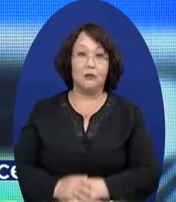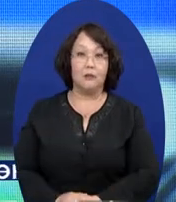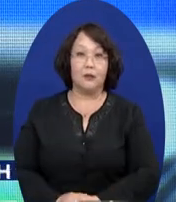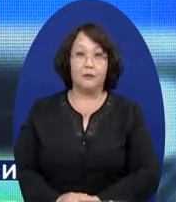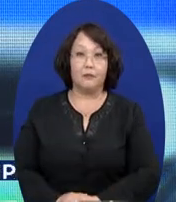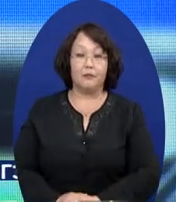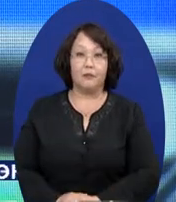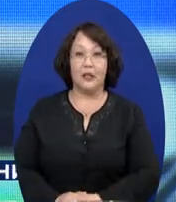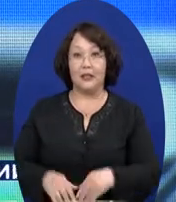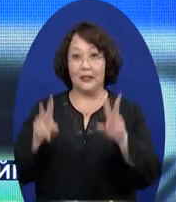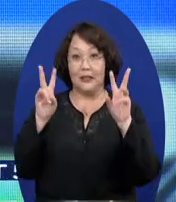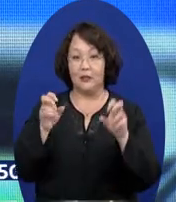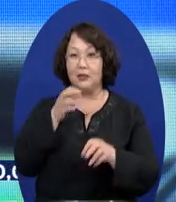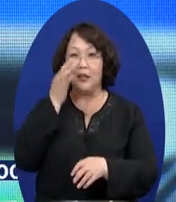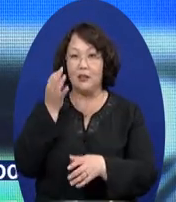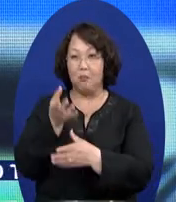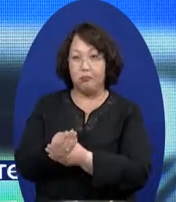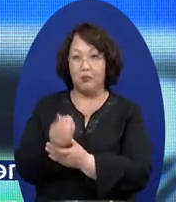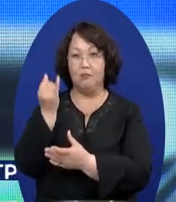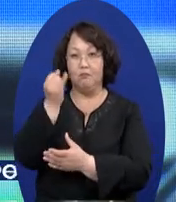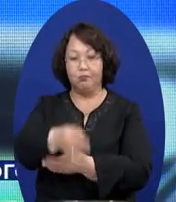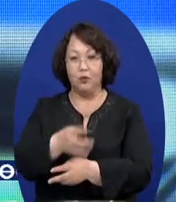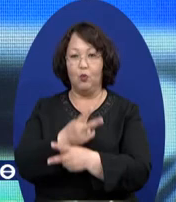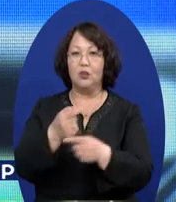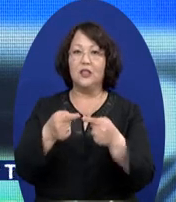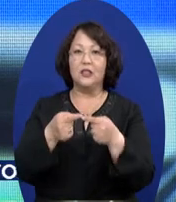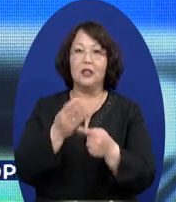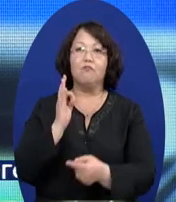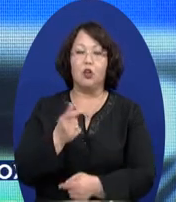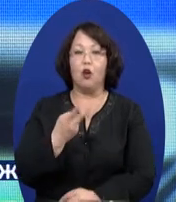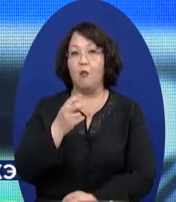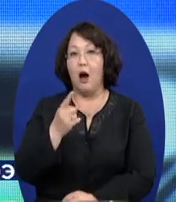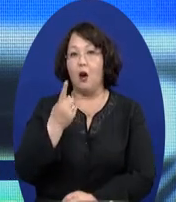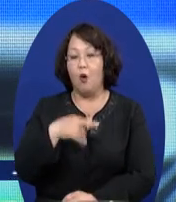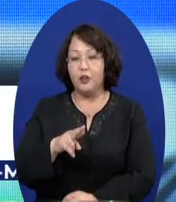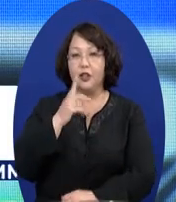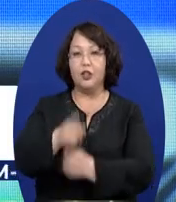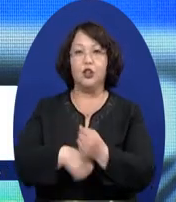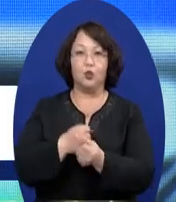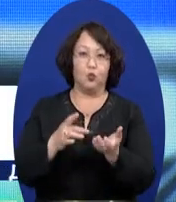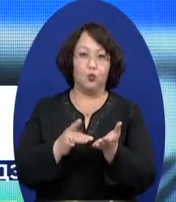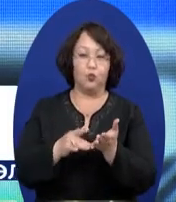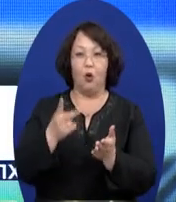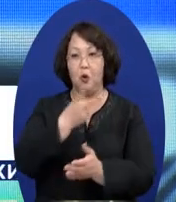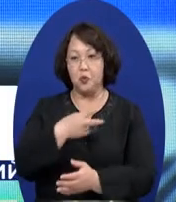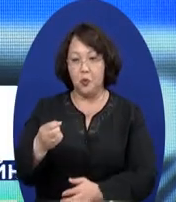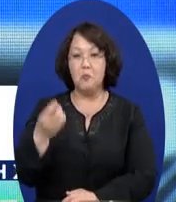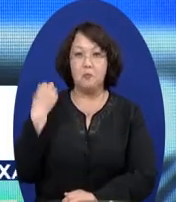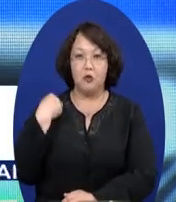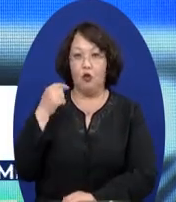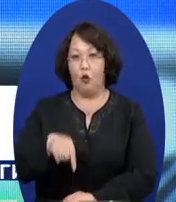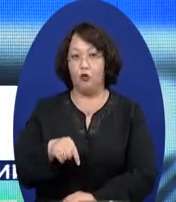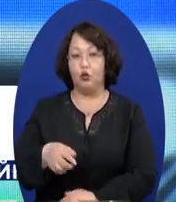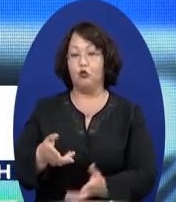Сагийн хүрдээнгийн хөндөг сэдэв заллих гэмт хэргийг онцолж байна. Энэ төрлийн гэмт хэрэг 2010 онд жилд дунджаар 200 орчим бүртгэгддэг байсан бол